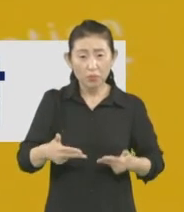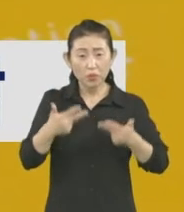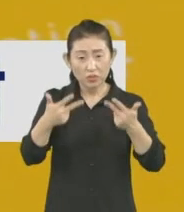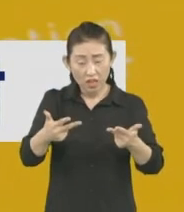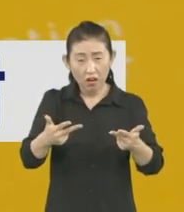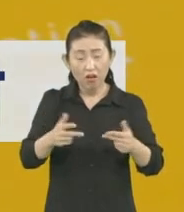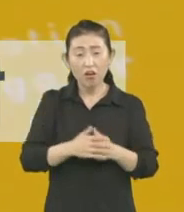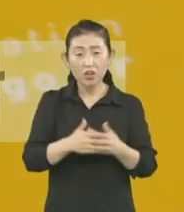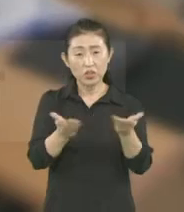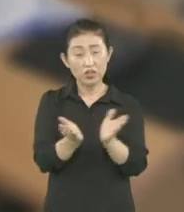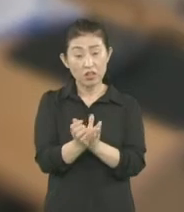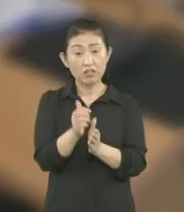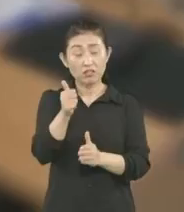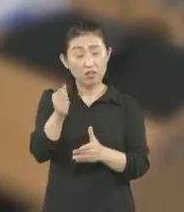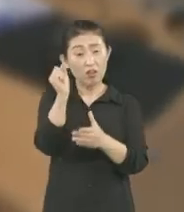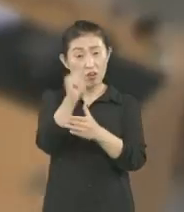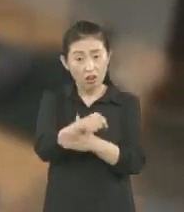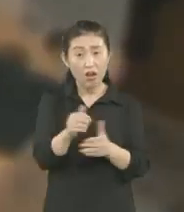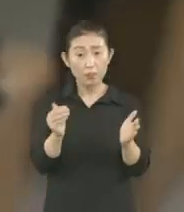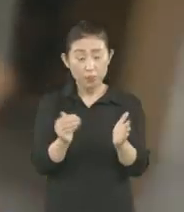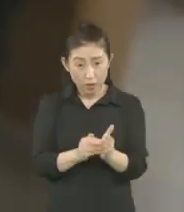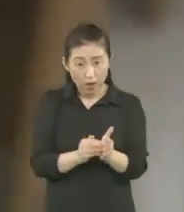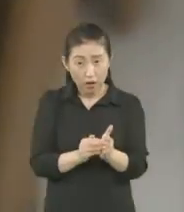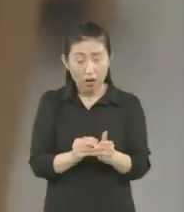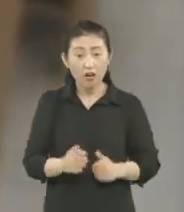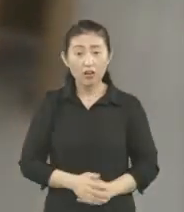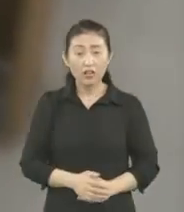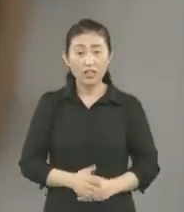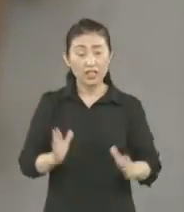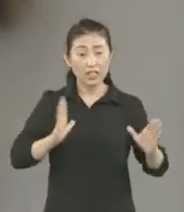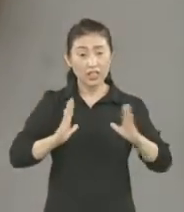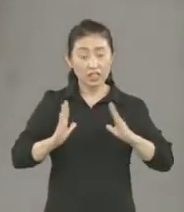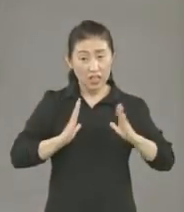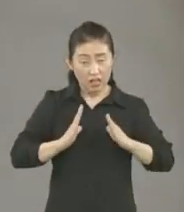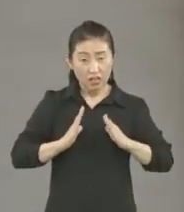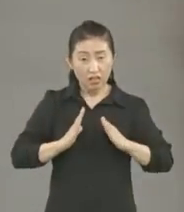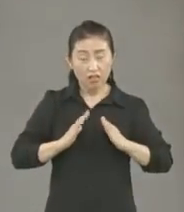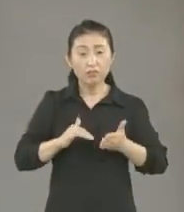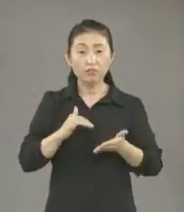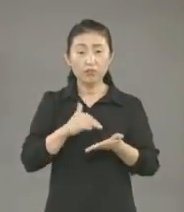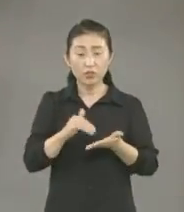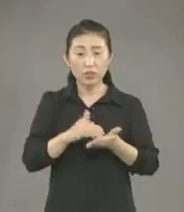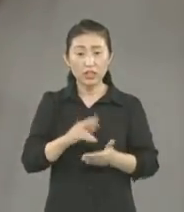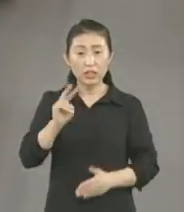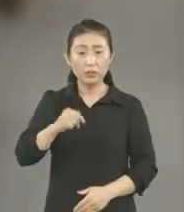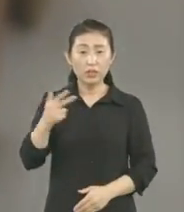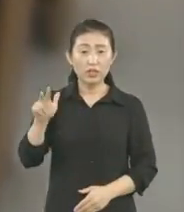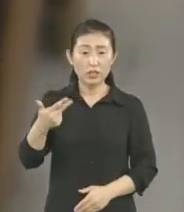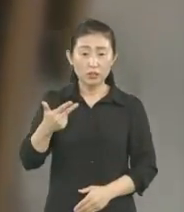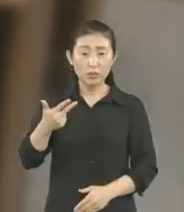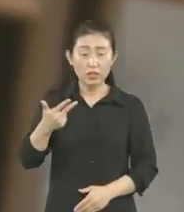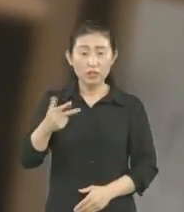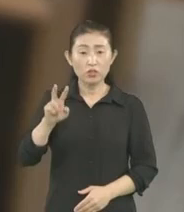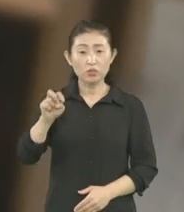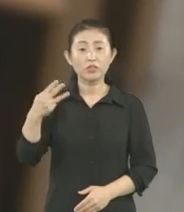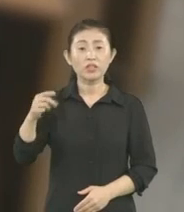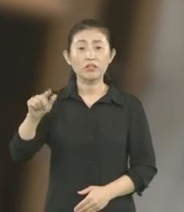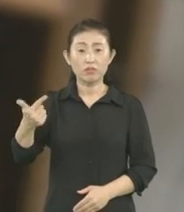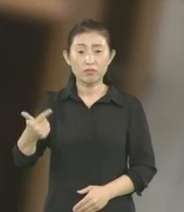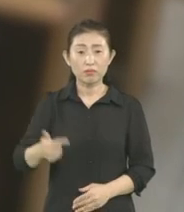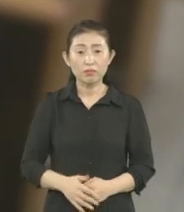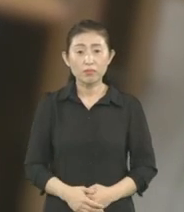봉사 활동 등 복무 기관 장의 허가를 받아 공익 근무 요원 이 겸 직한 경우는 20,700 수말 3건이